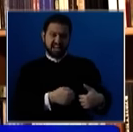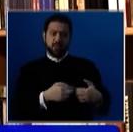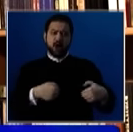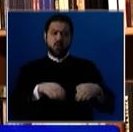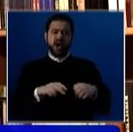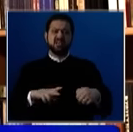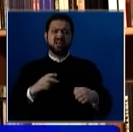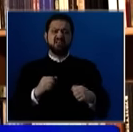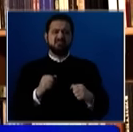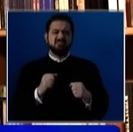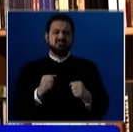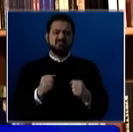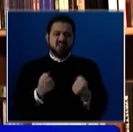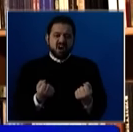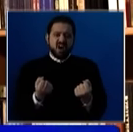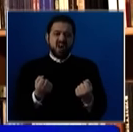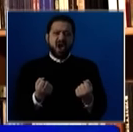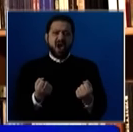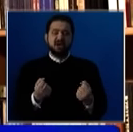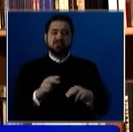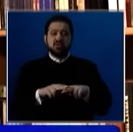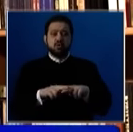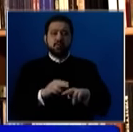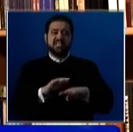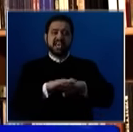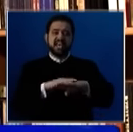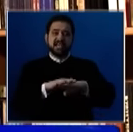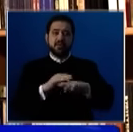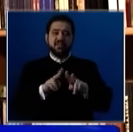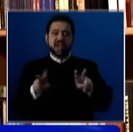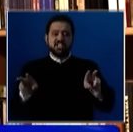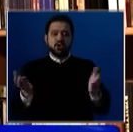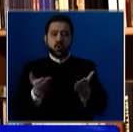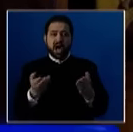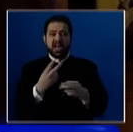să o înmuiem suficient de mult ca să oferim iertare celor ce ne-au greșit?